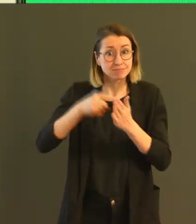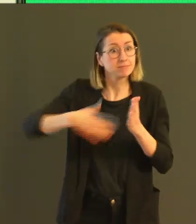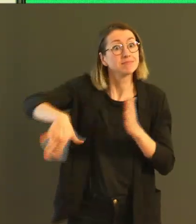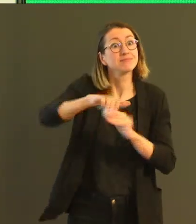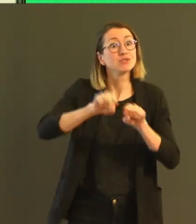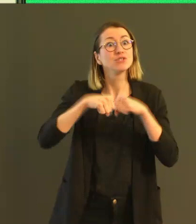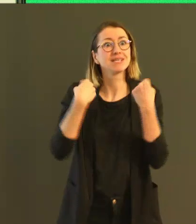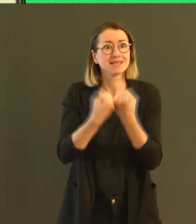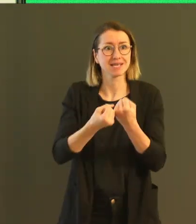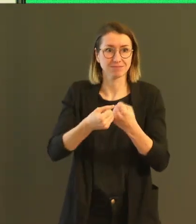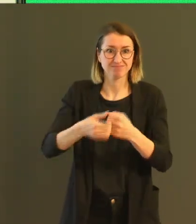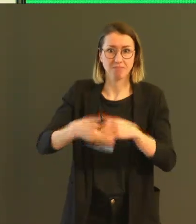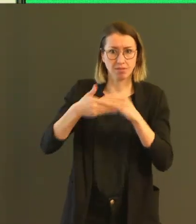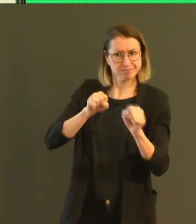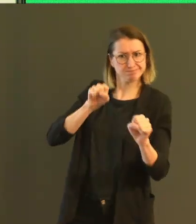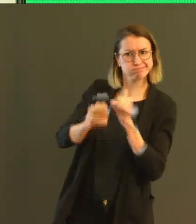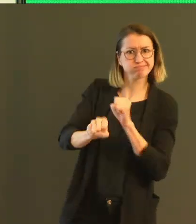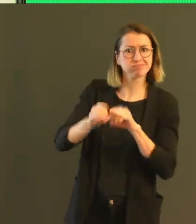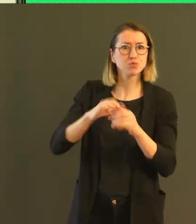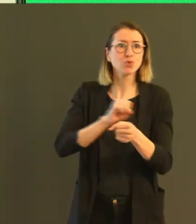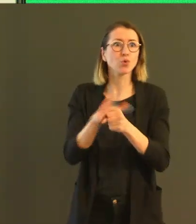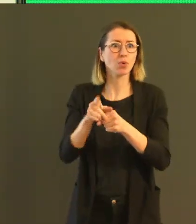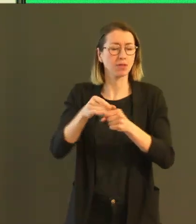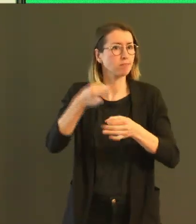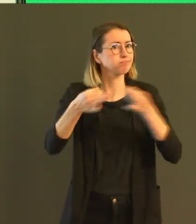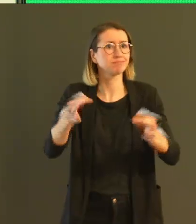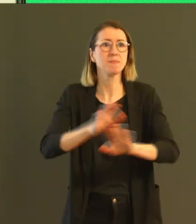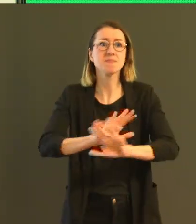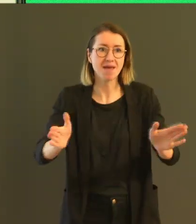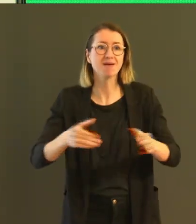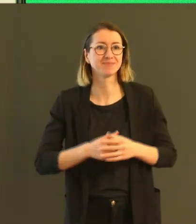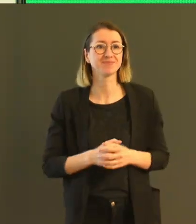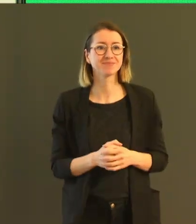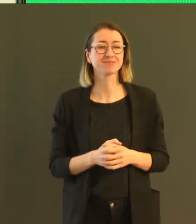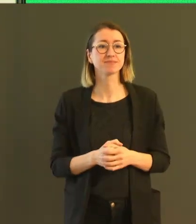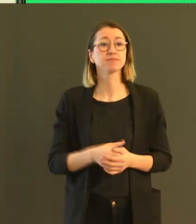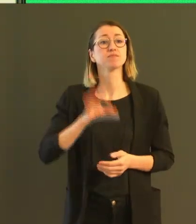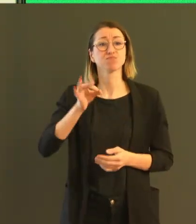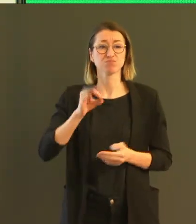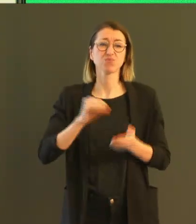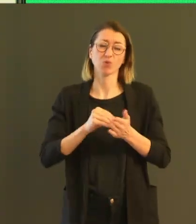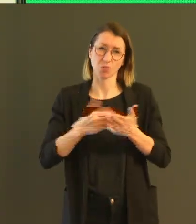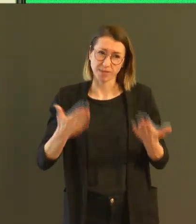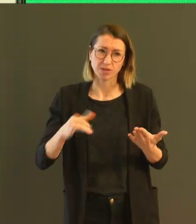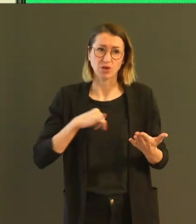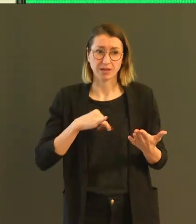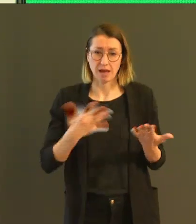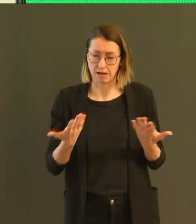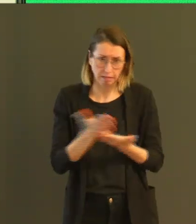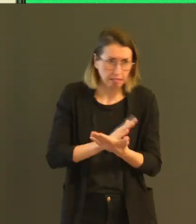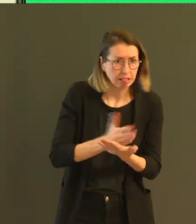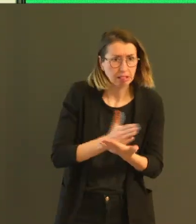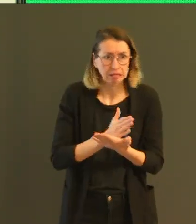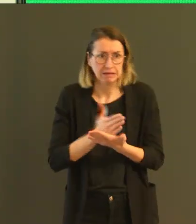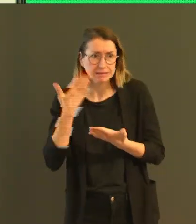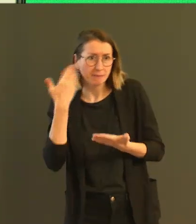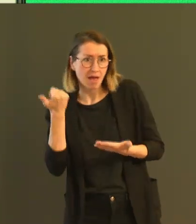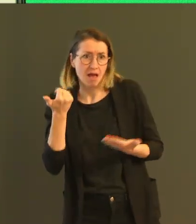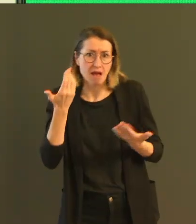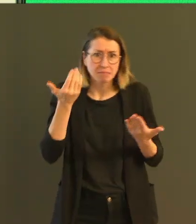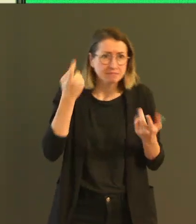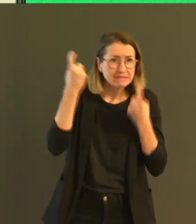alors aujourd'hui oui il y a encore beaucoup d'incertitudes oui vous avez aussi certainement beaucoup de questions sur notre